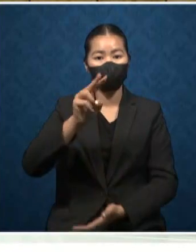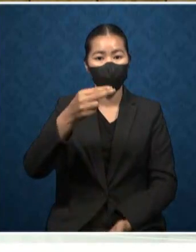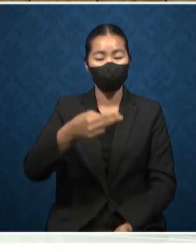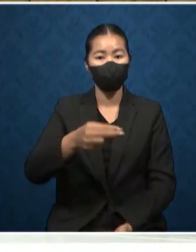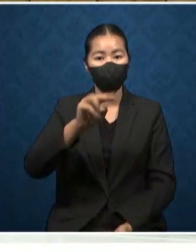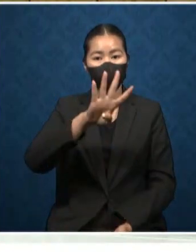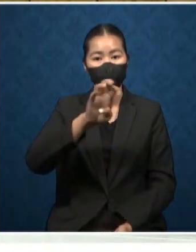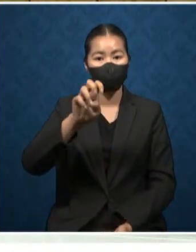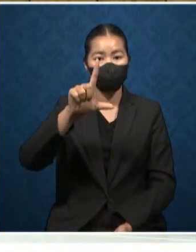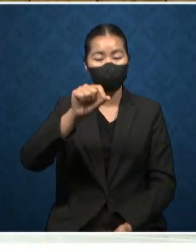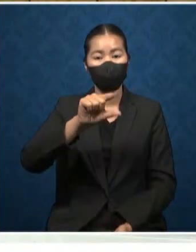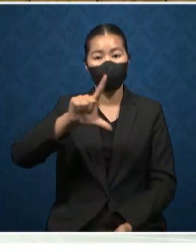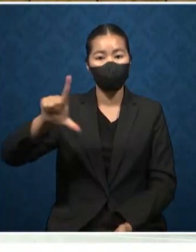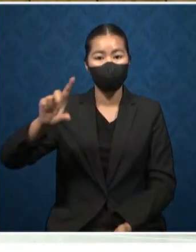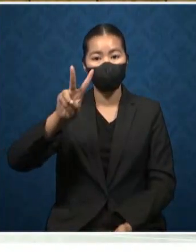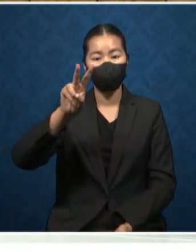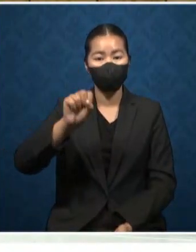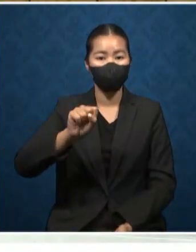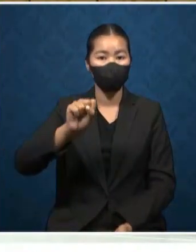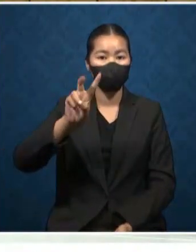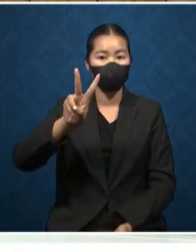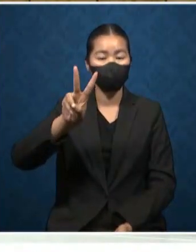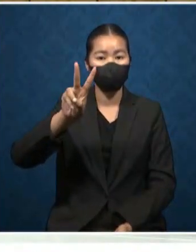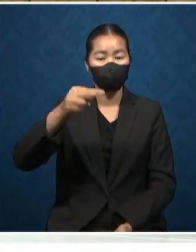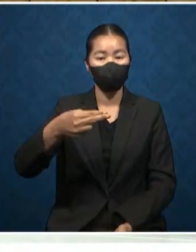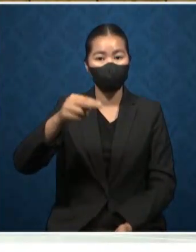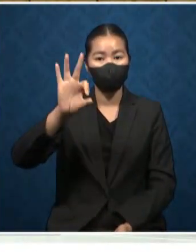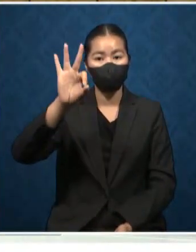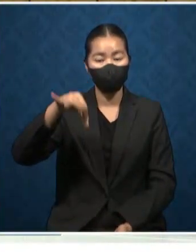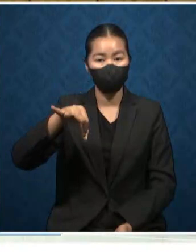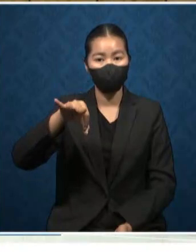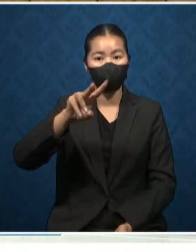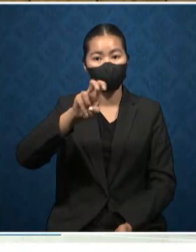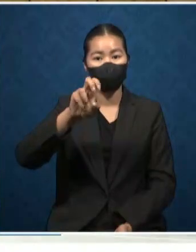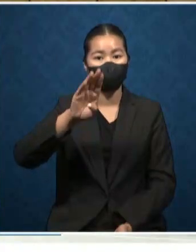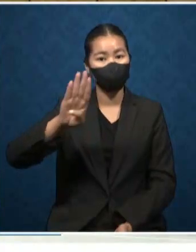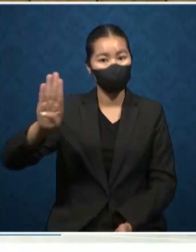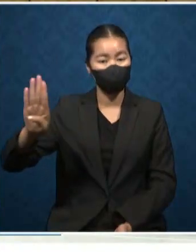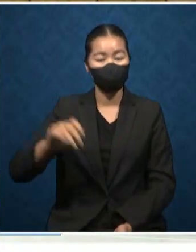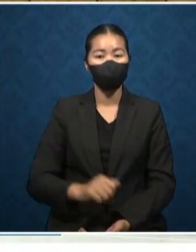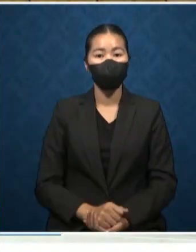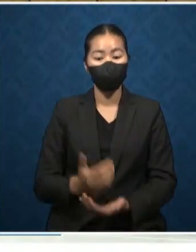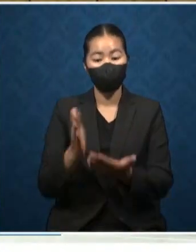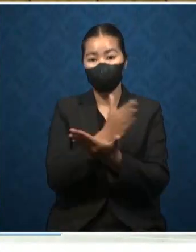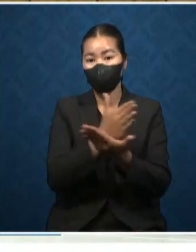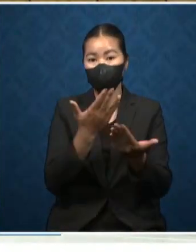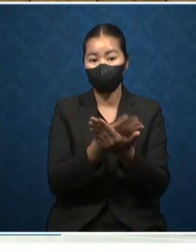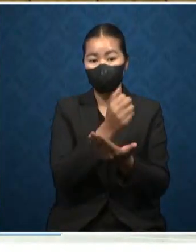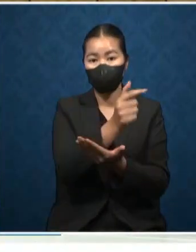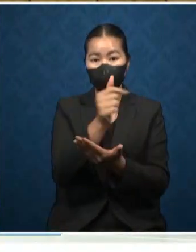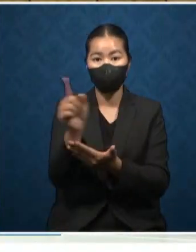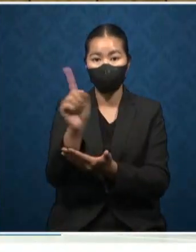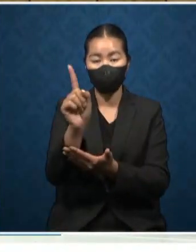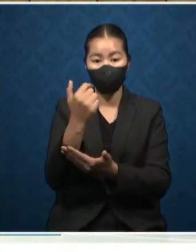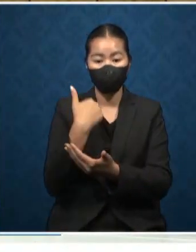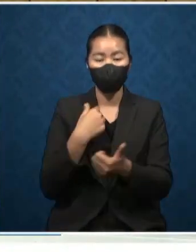2420ล้านสองแสนสองหมื่นเก้าพันหนึ่งร้อยบาทถ้วนจำแนกเป็น 1ค่าใช้